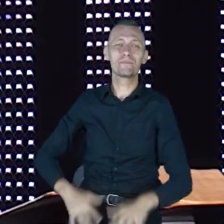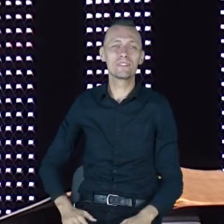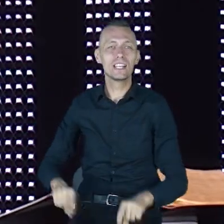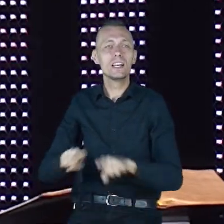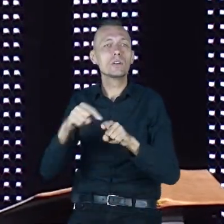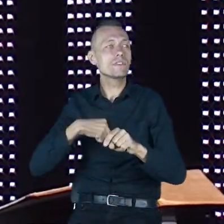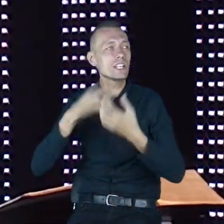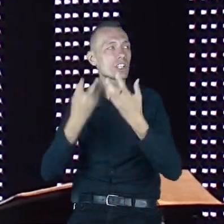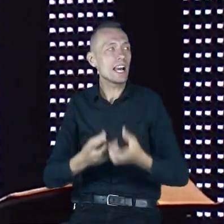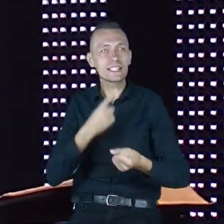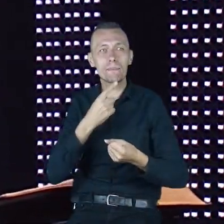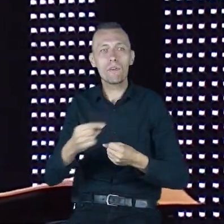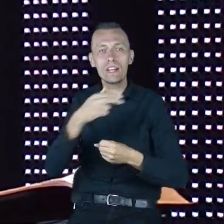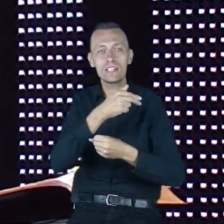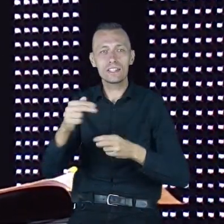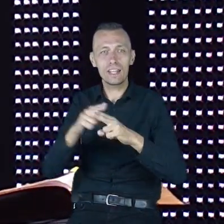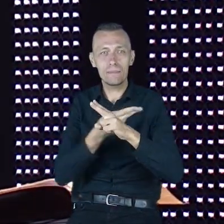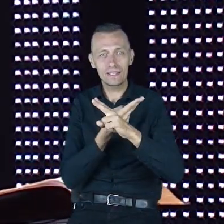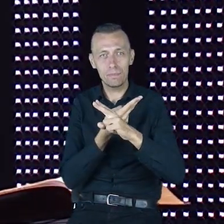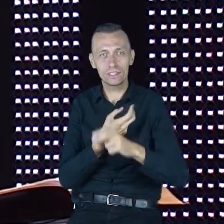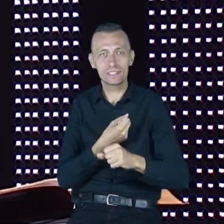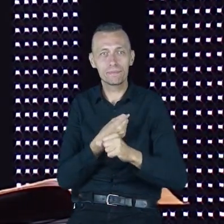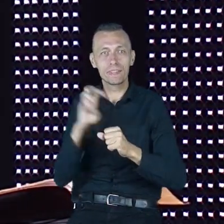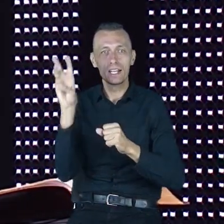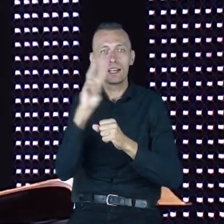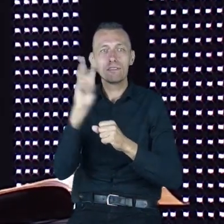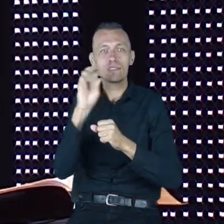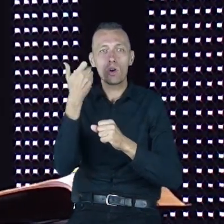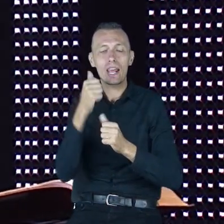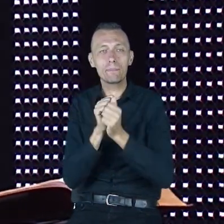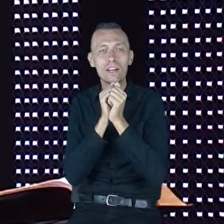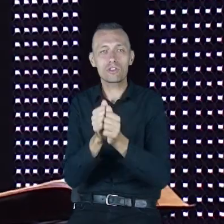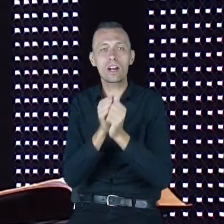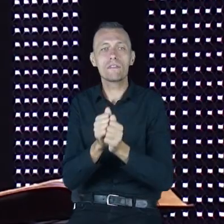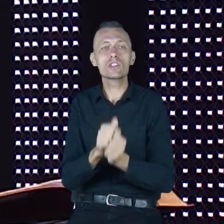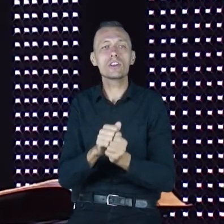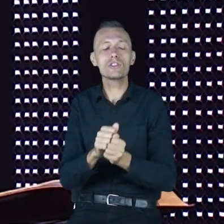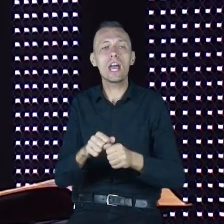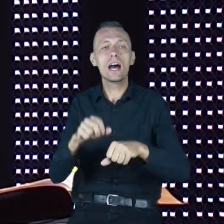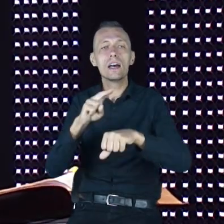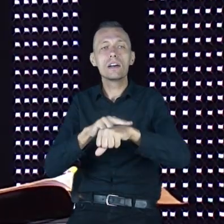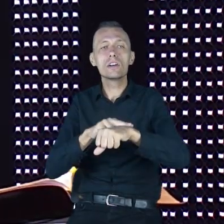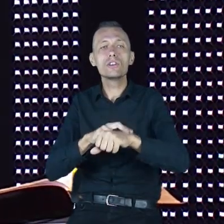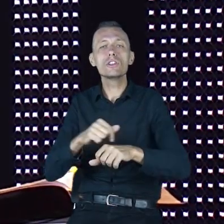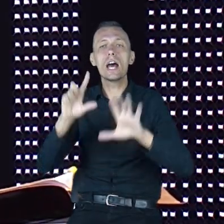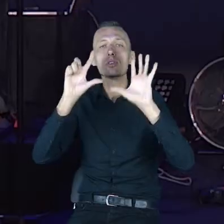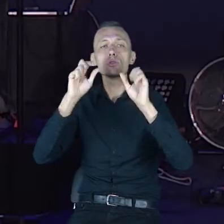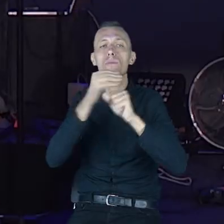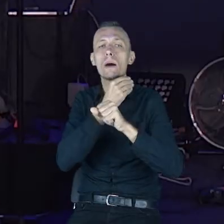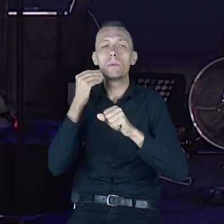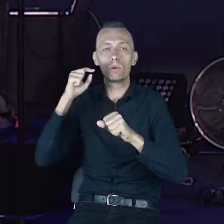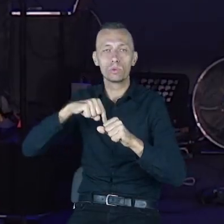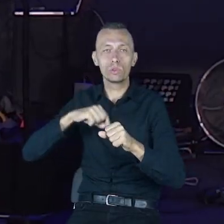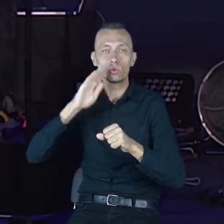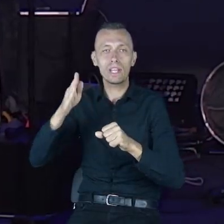że we wtorek, czyli 1 września o godzinie 19, tutaj na Elektronowej 10 odbędzie